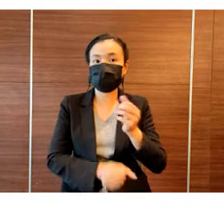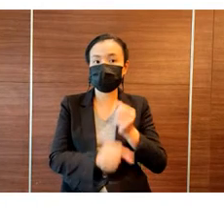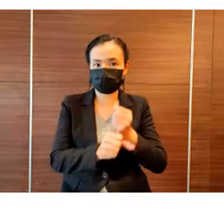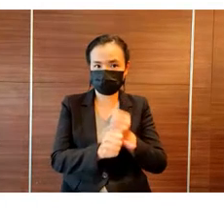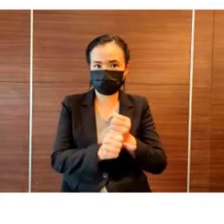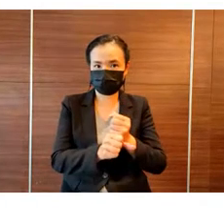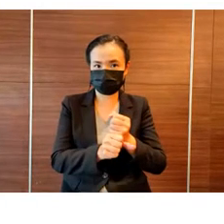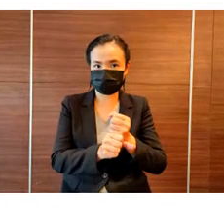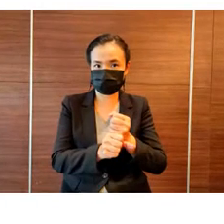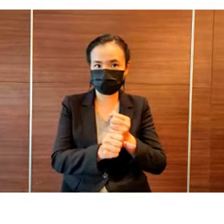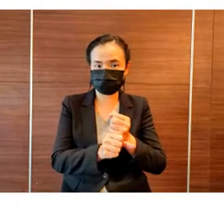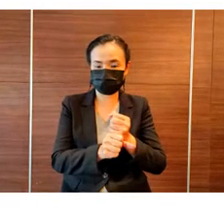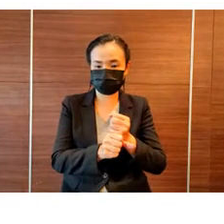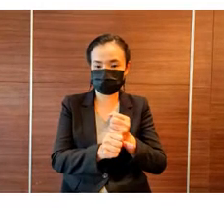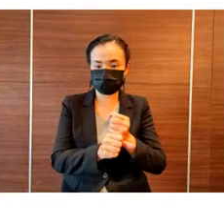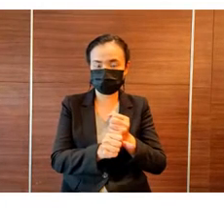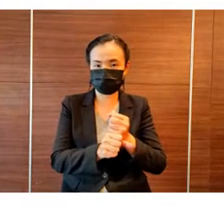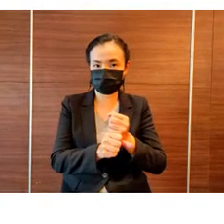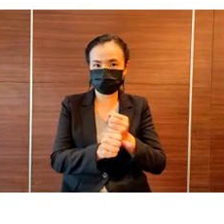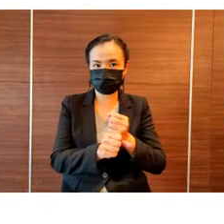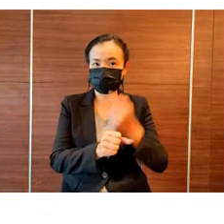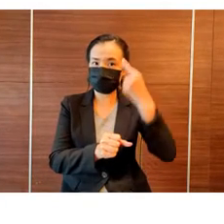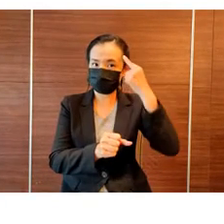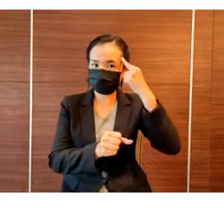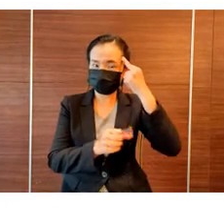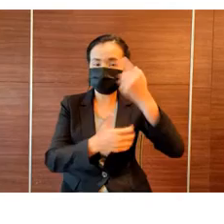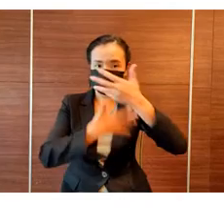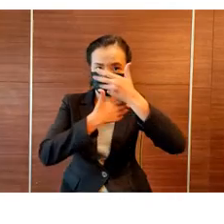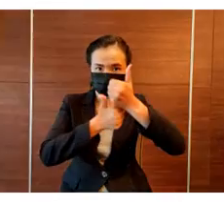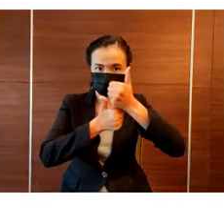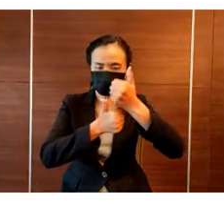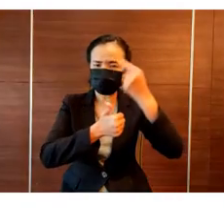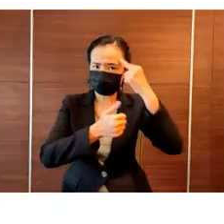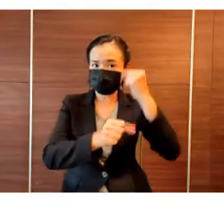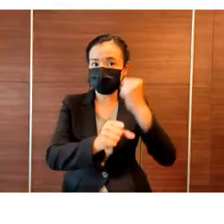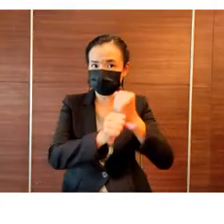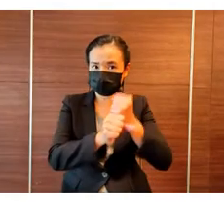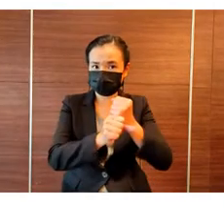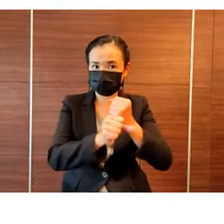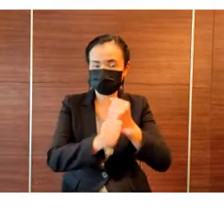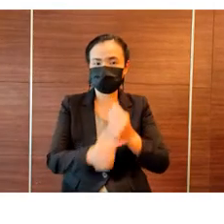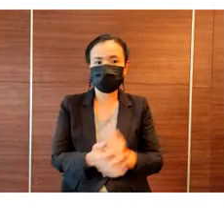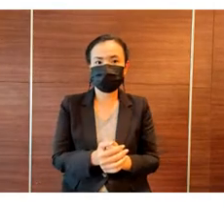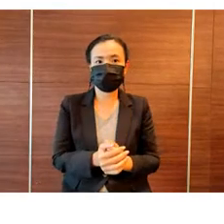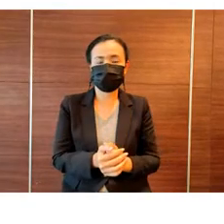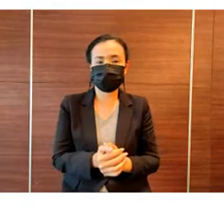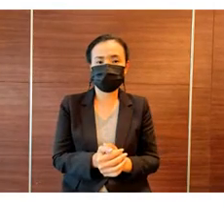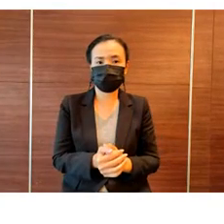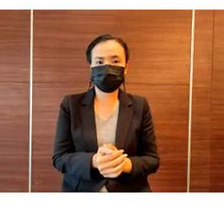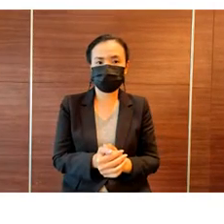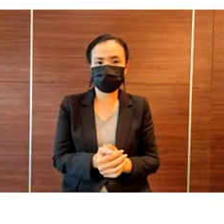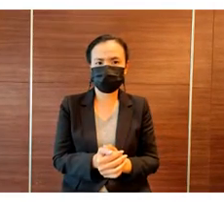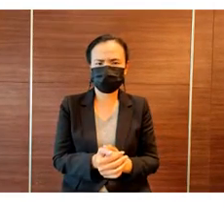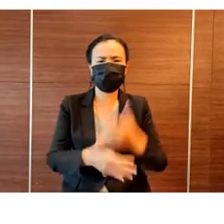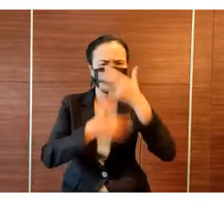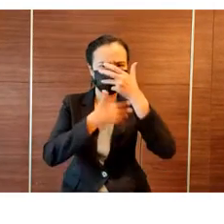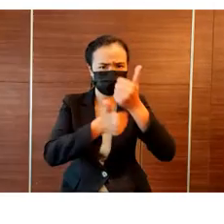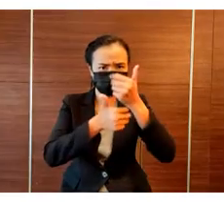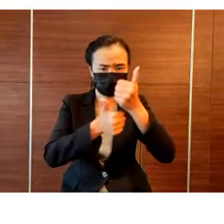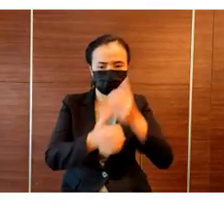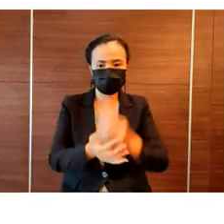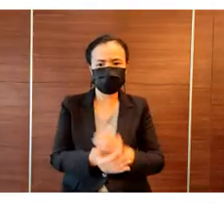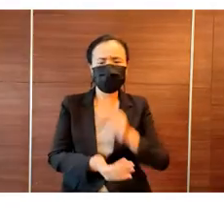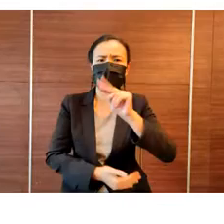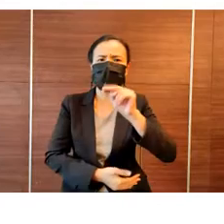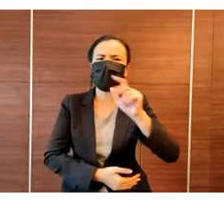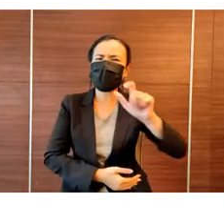ยที่แบบเป็นคนที่ลุกขึ้นมาสนใจแล้วลุกขึ้นมาทำในเบื้องต้นก่อนนะคะแล้วเราก็สนใจมากเรื่องของ NA คืออะ